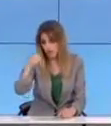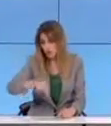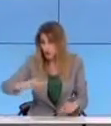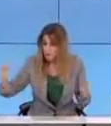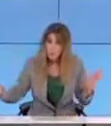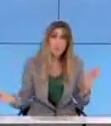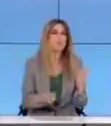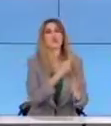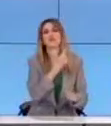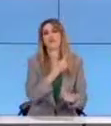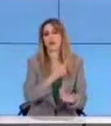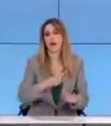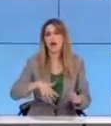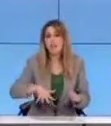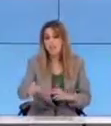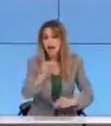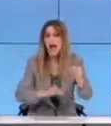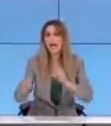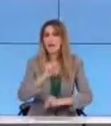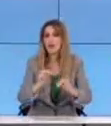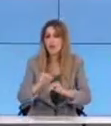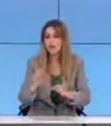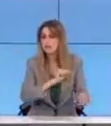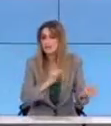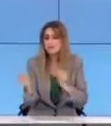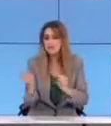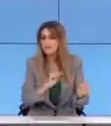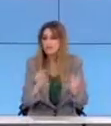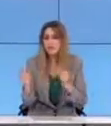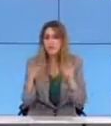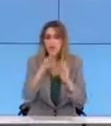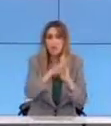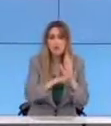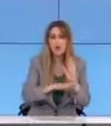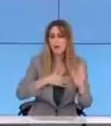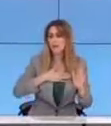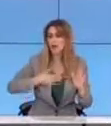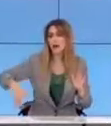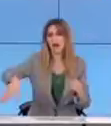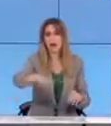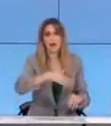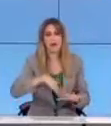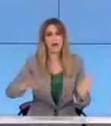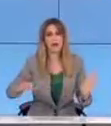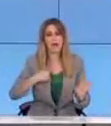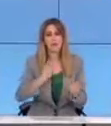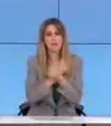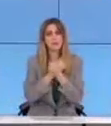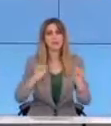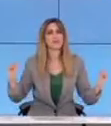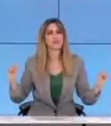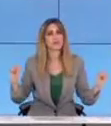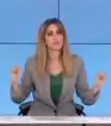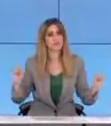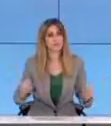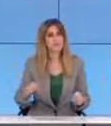ό,τι αφορά το στόχο για την αύξηση του διαθέσιμου εισοδήματος κάθε πολίτη σε αυτή τη χώρα και άρα την αύξηση της κατανάλωσης,